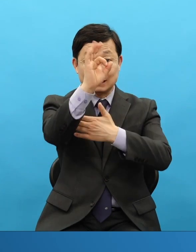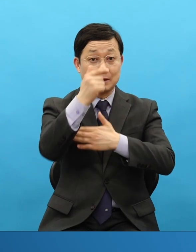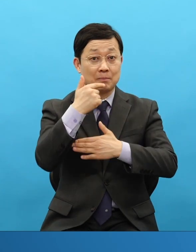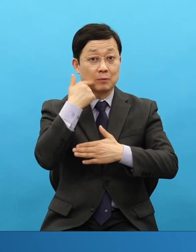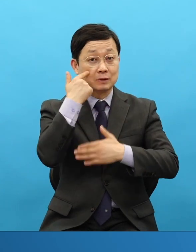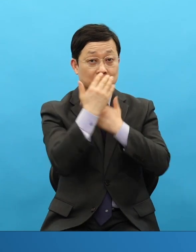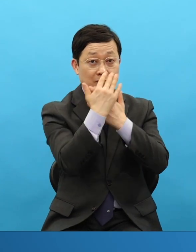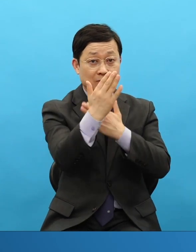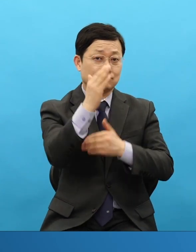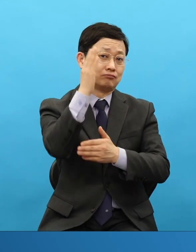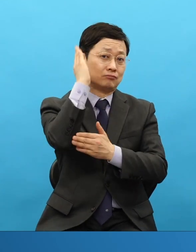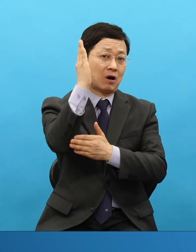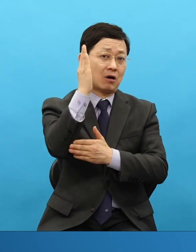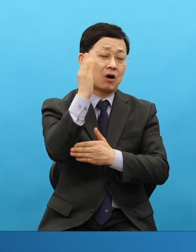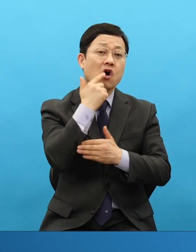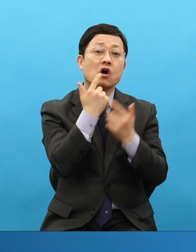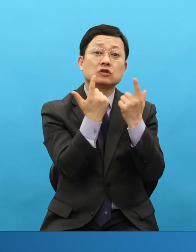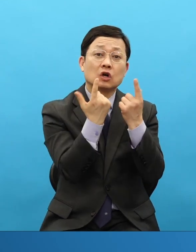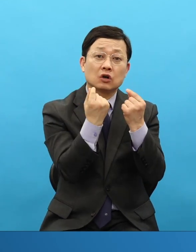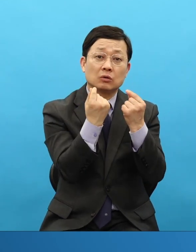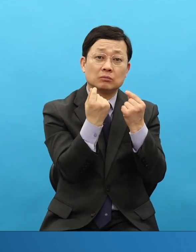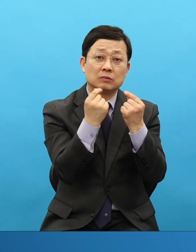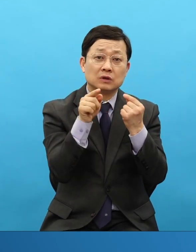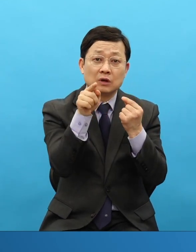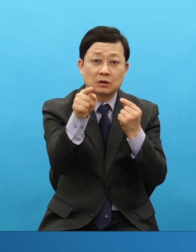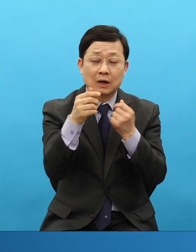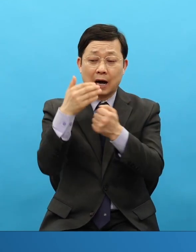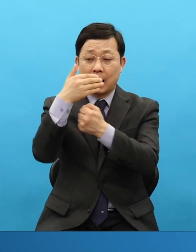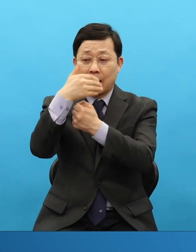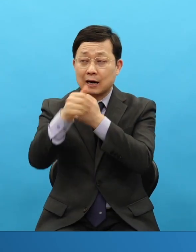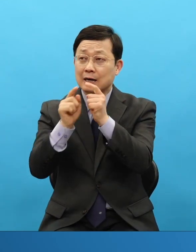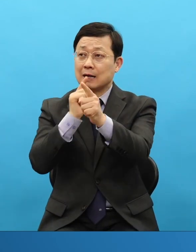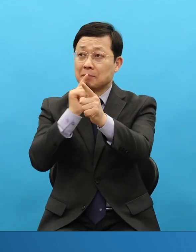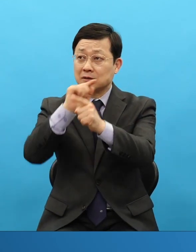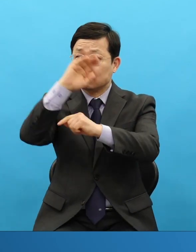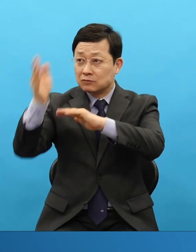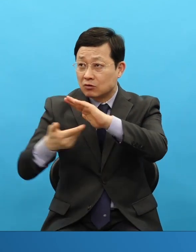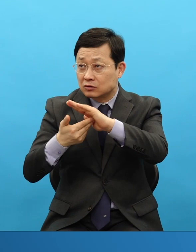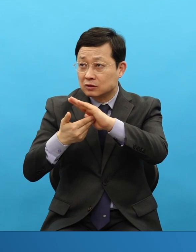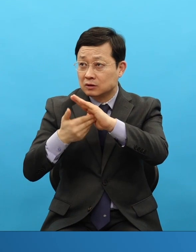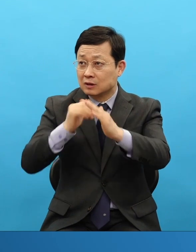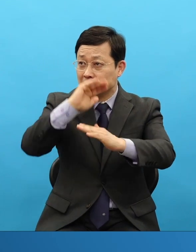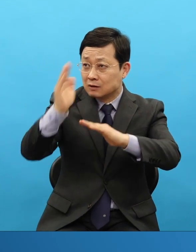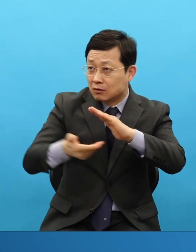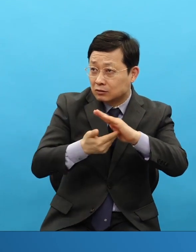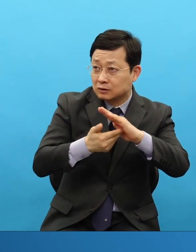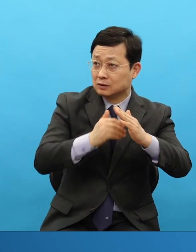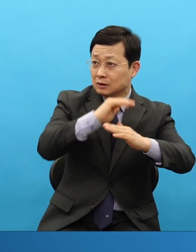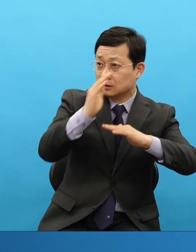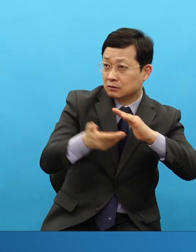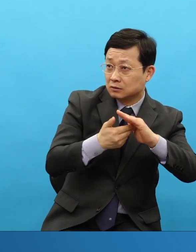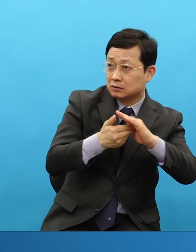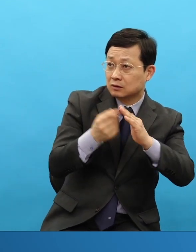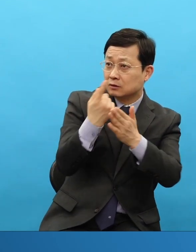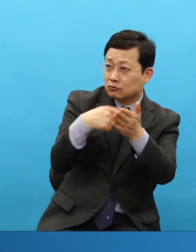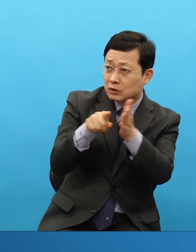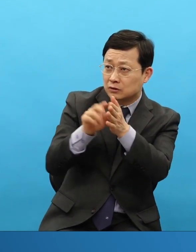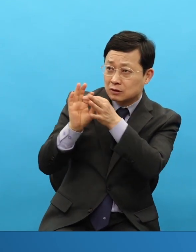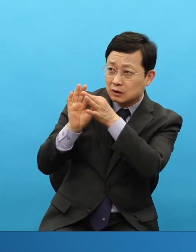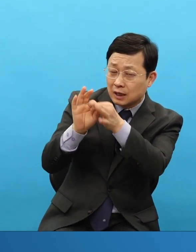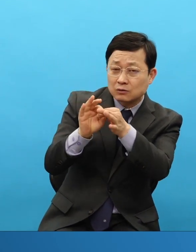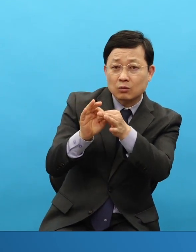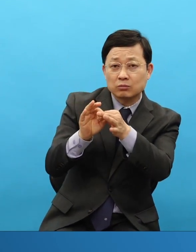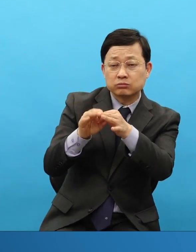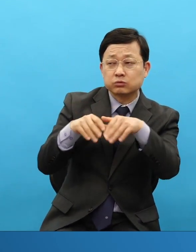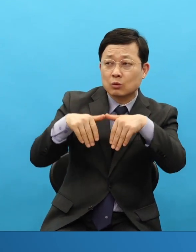말고 말씀이 성취되도록 계속 심부름을 해야 돼요. And I told the pastors this morning, don't try to fulfill the work. You need to